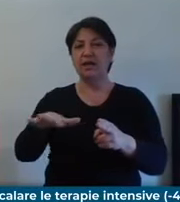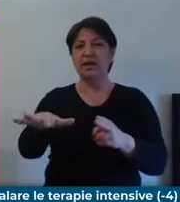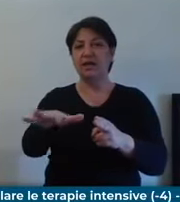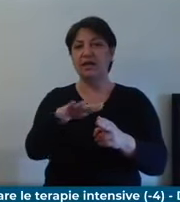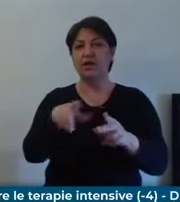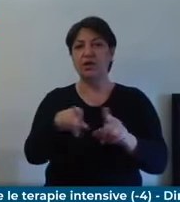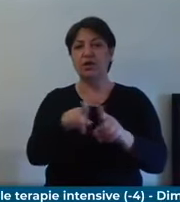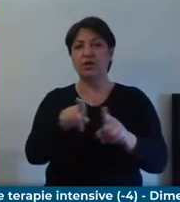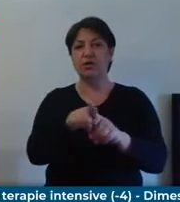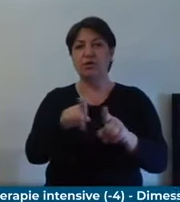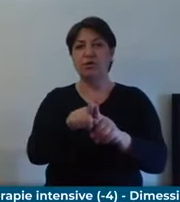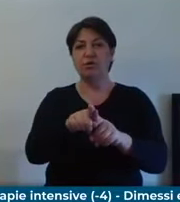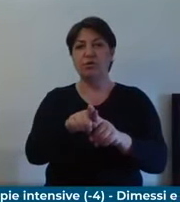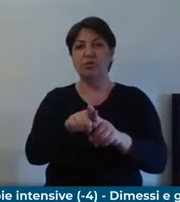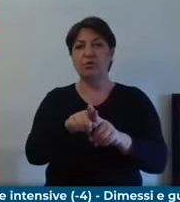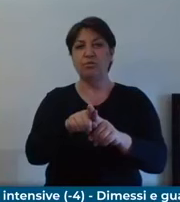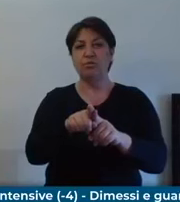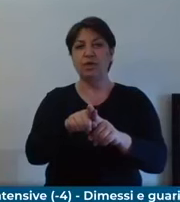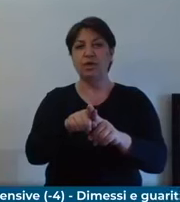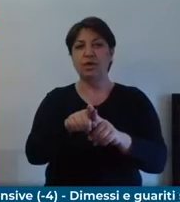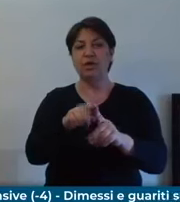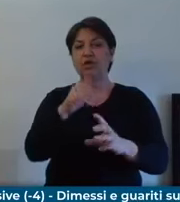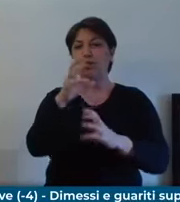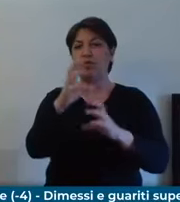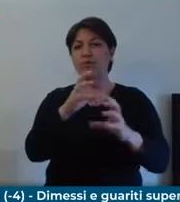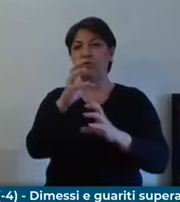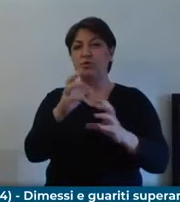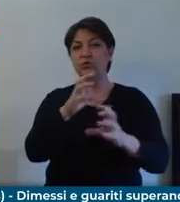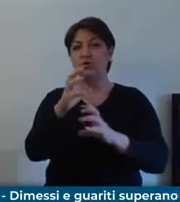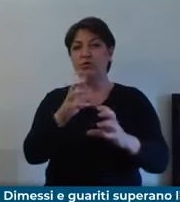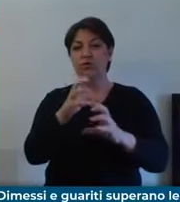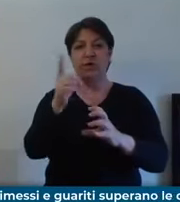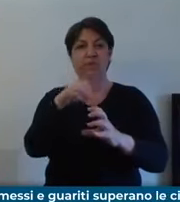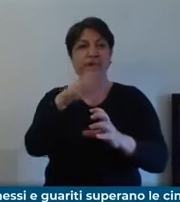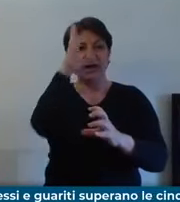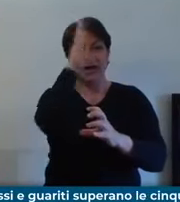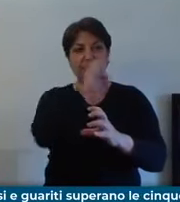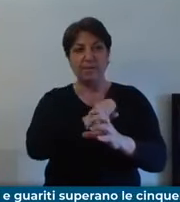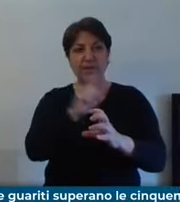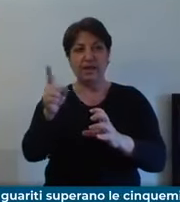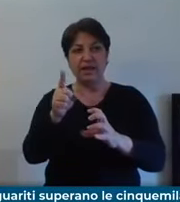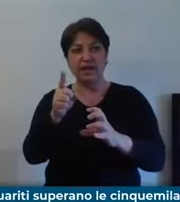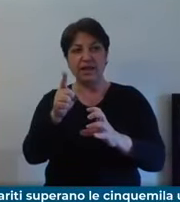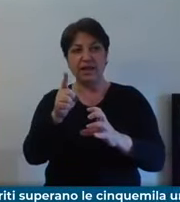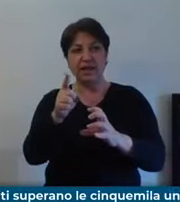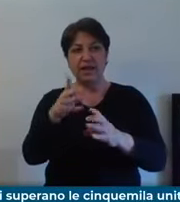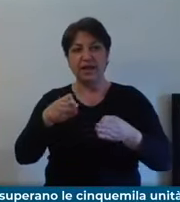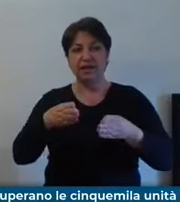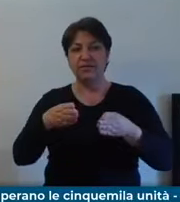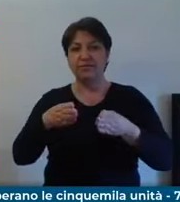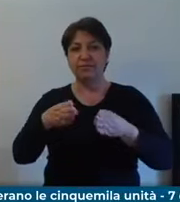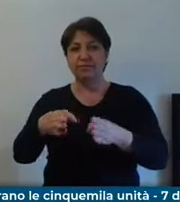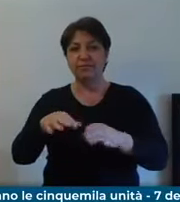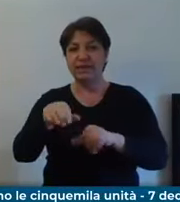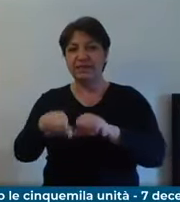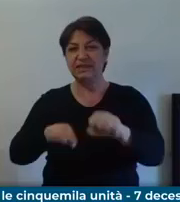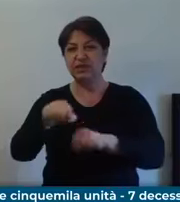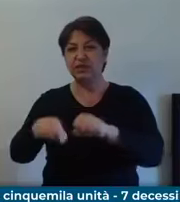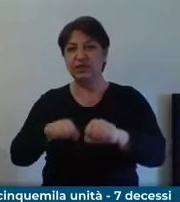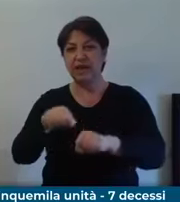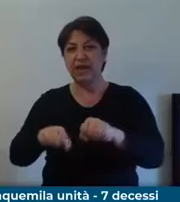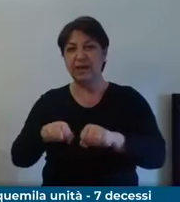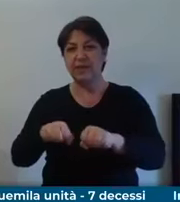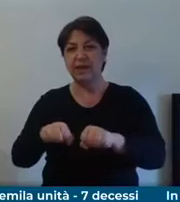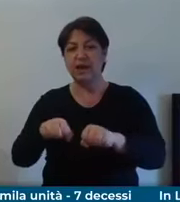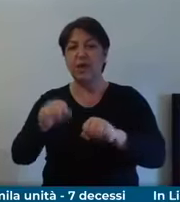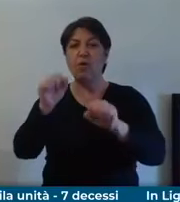probabilmente dei punti di domanda, per cui vedremo di analizzare bene la situazione per cercare di trovare soluzioni alternative. Un'altra osservazione che